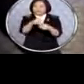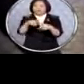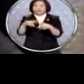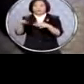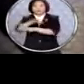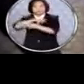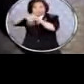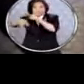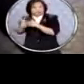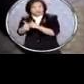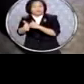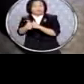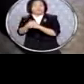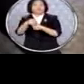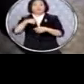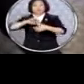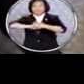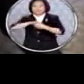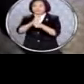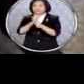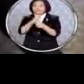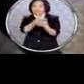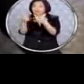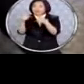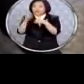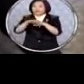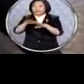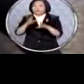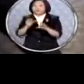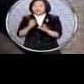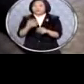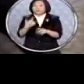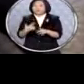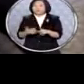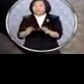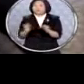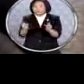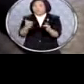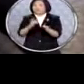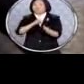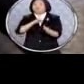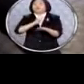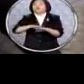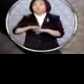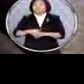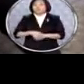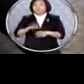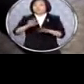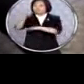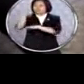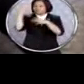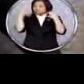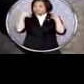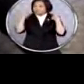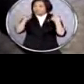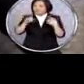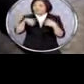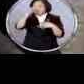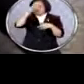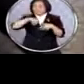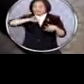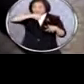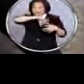的产业，那我们的贫富差距就会缩小。所以政府最重要要做的就是要快速的把我们的内